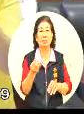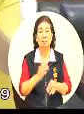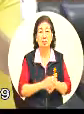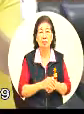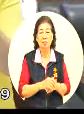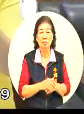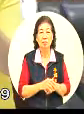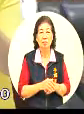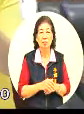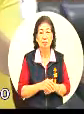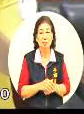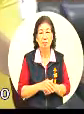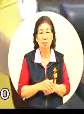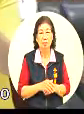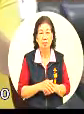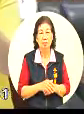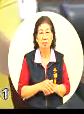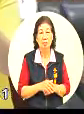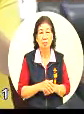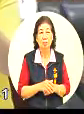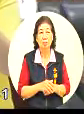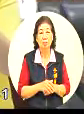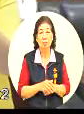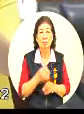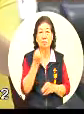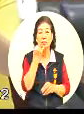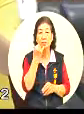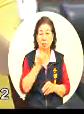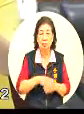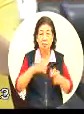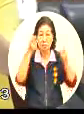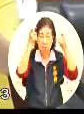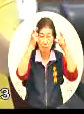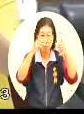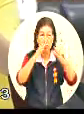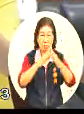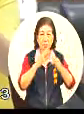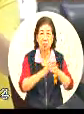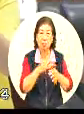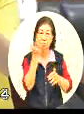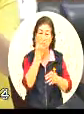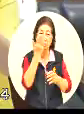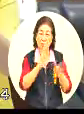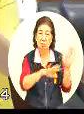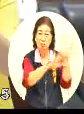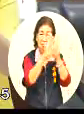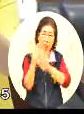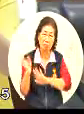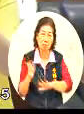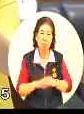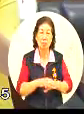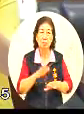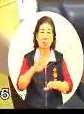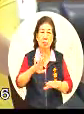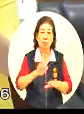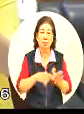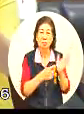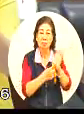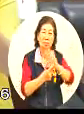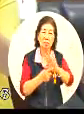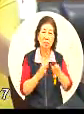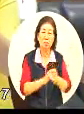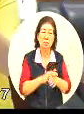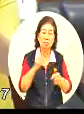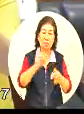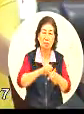湾，离淡光溪我们高雄美景的象征啊，那再加上博尔跟英国领